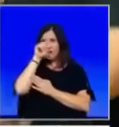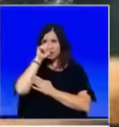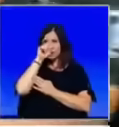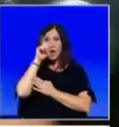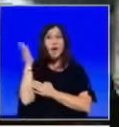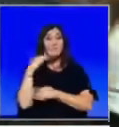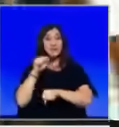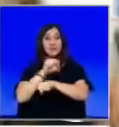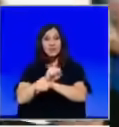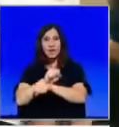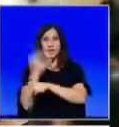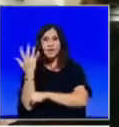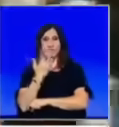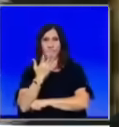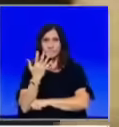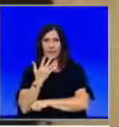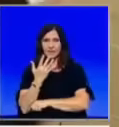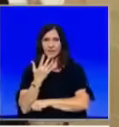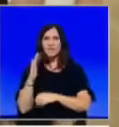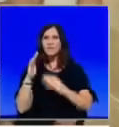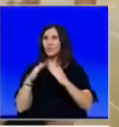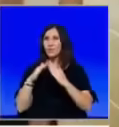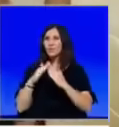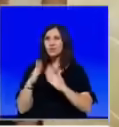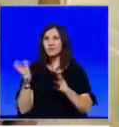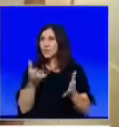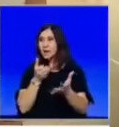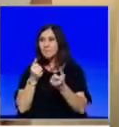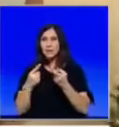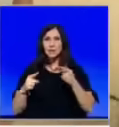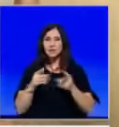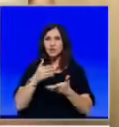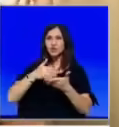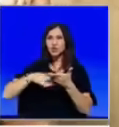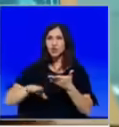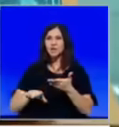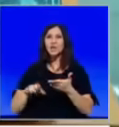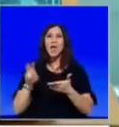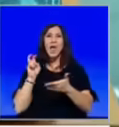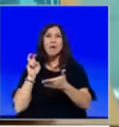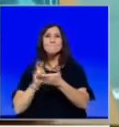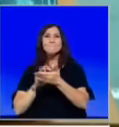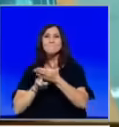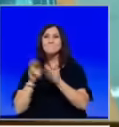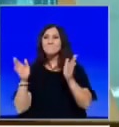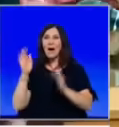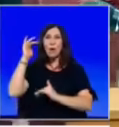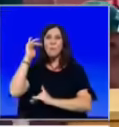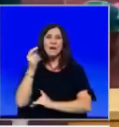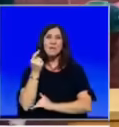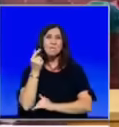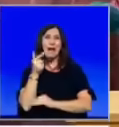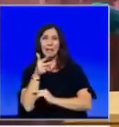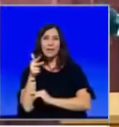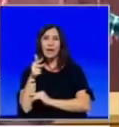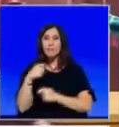жена бяха задържани в петък. В домовете им били открити различни части от банкомати, микрокамери и пластики,